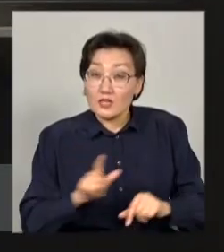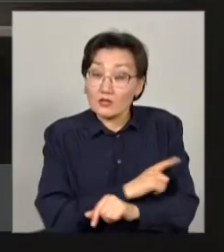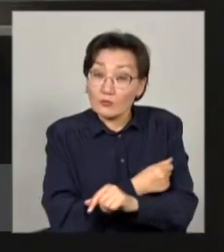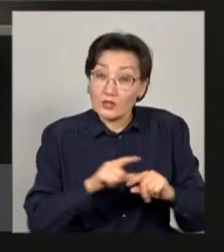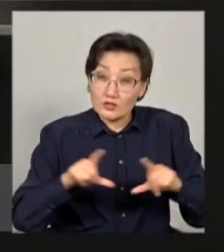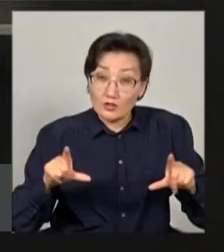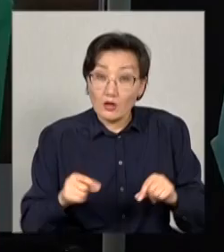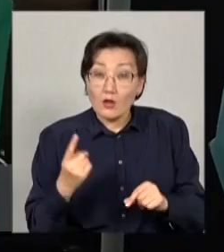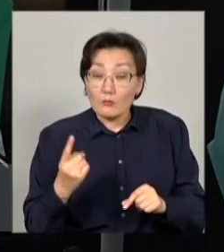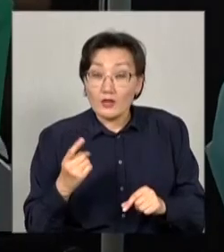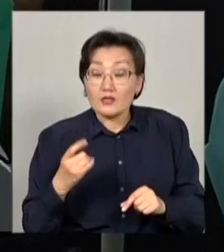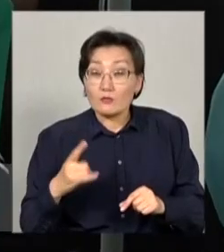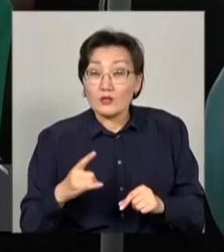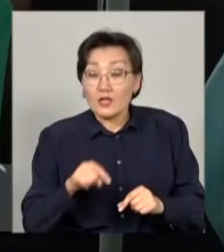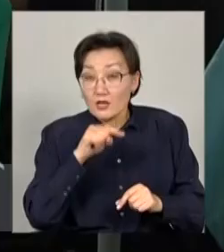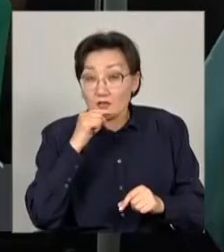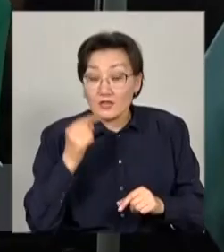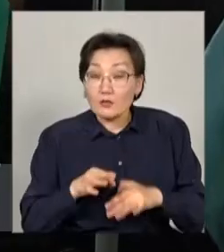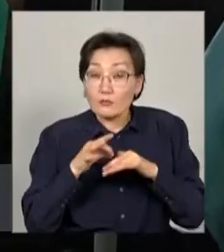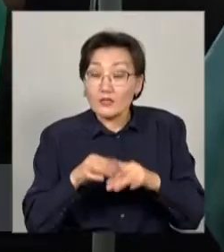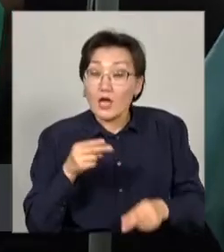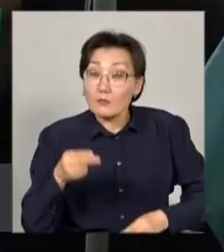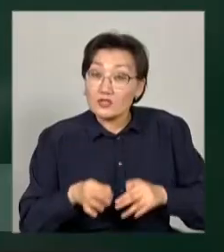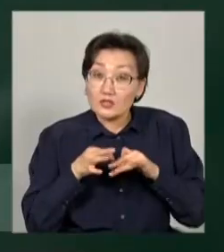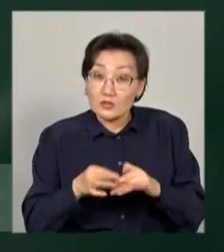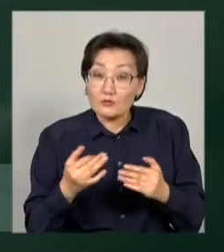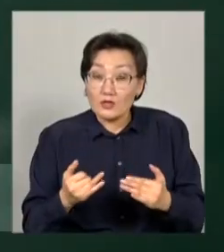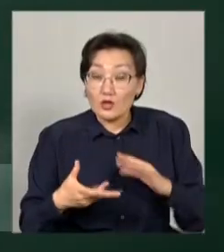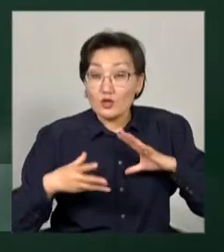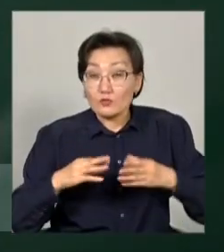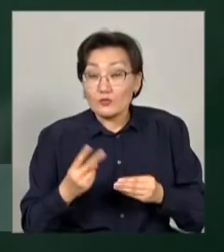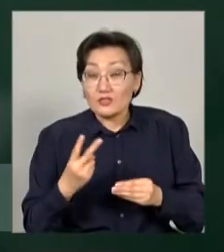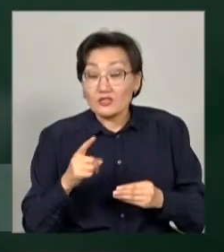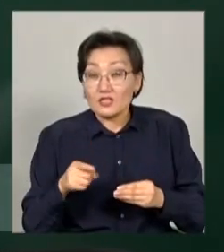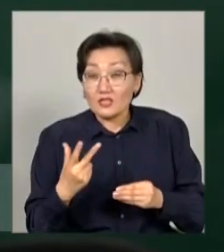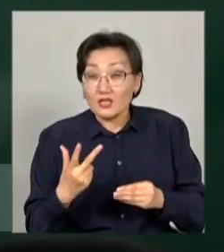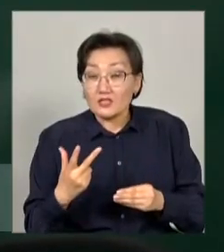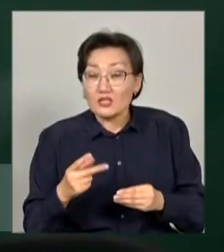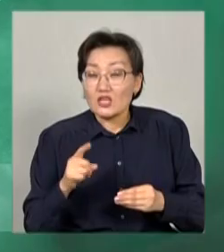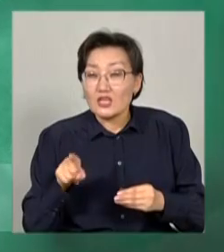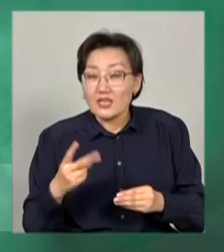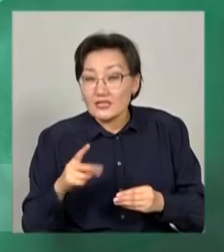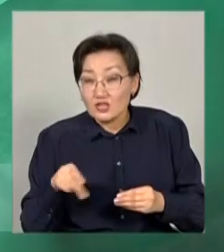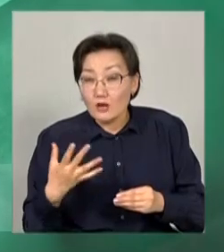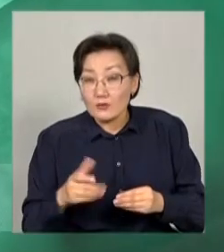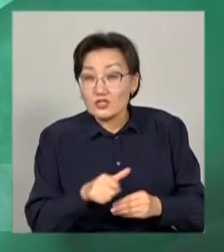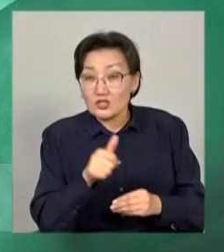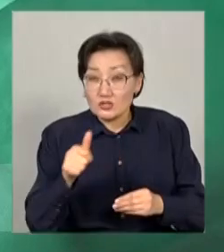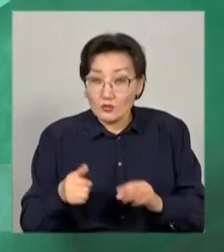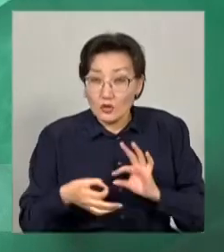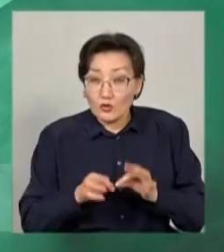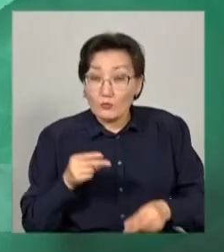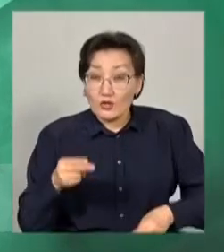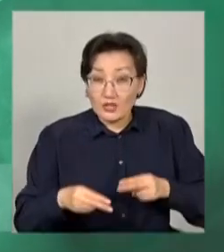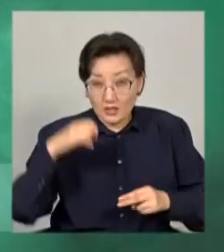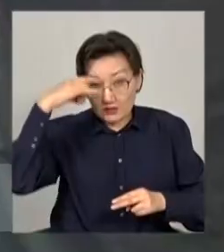ортопедтері бір баланы Ресейге апарып операция жасатып қайтқан. Енді міне кемінде 2,5 сағатқа созылатын күрделі отаны отандық дәрігерлер де